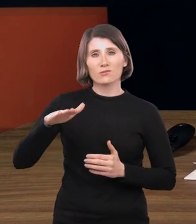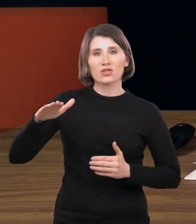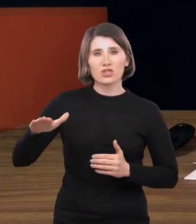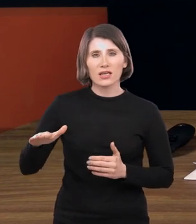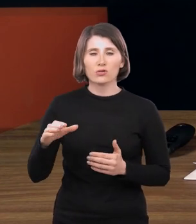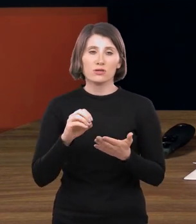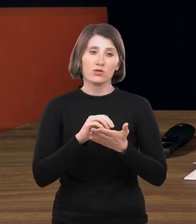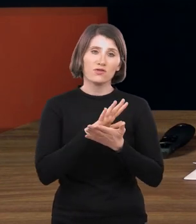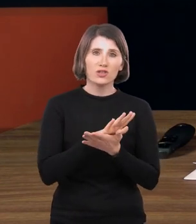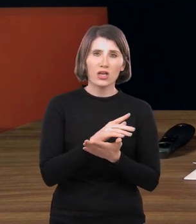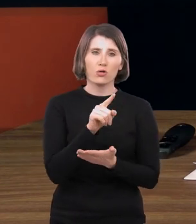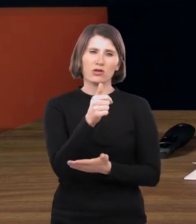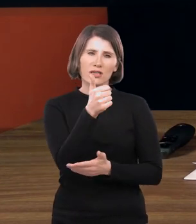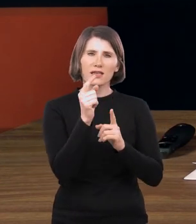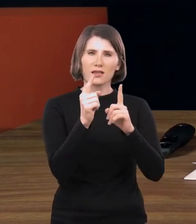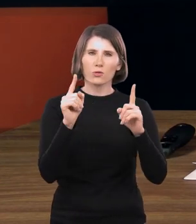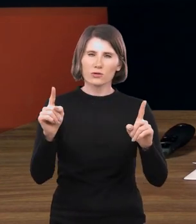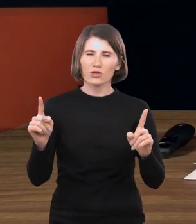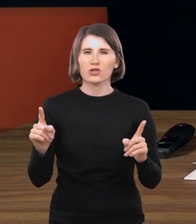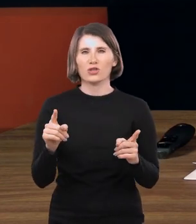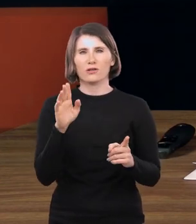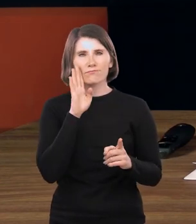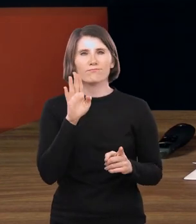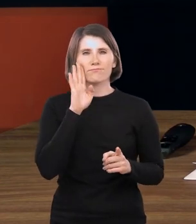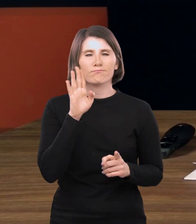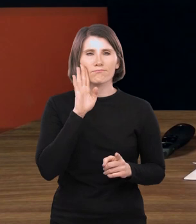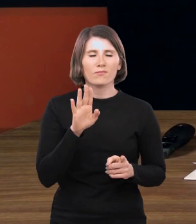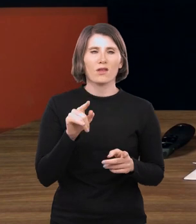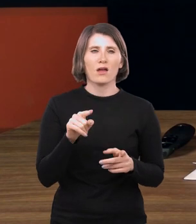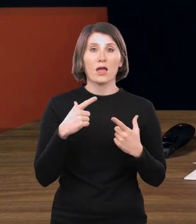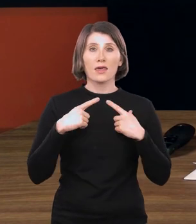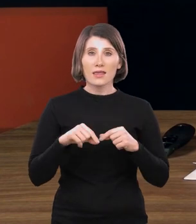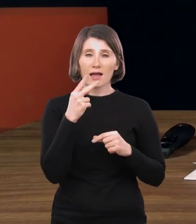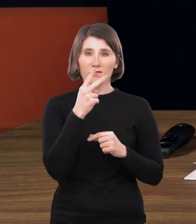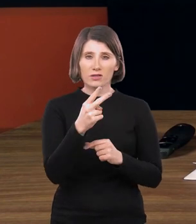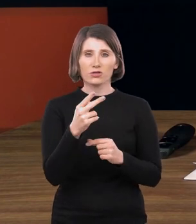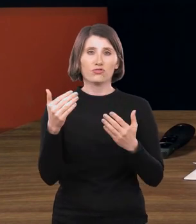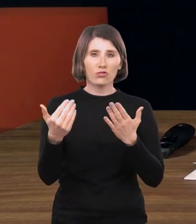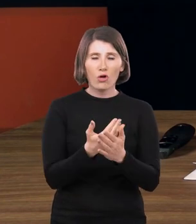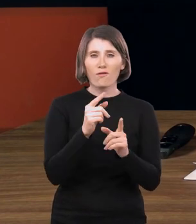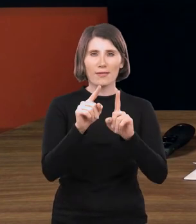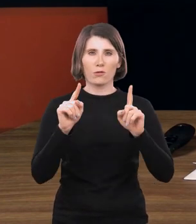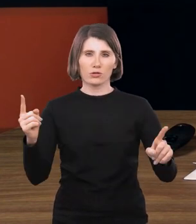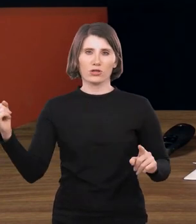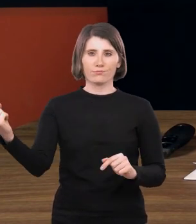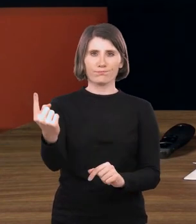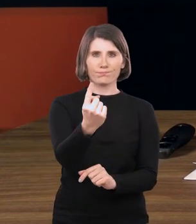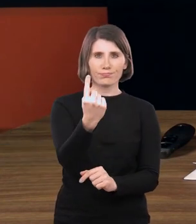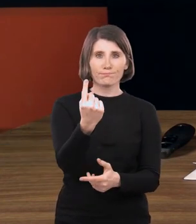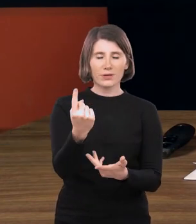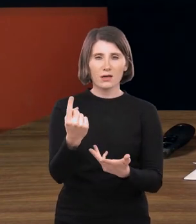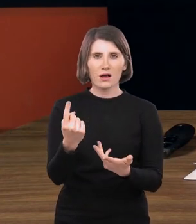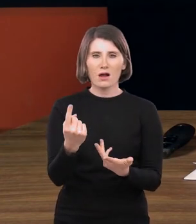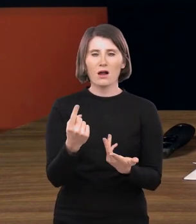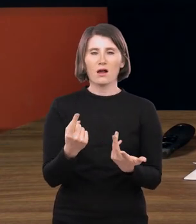jednego nauczyciela w klasie i do swojego zespołu klasowego i nagle przychodzi inny nauczyciel i nie ma tego, który był na co dzień, może